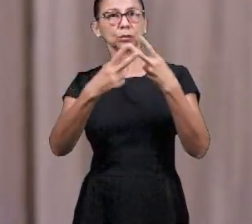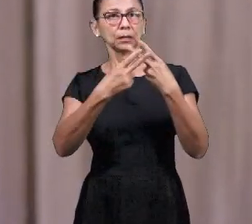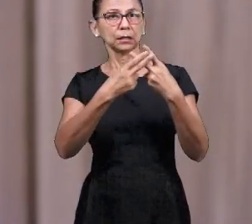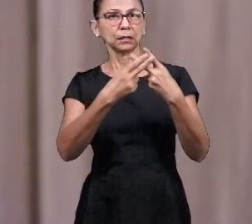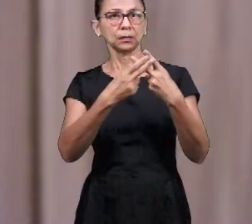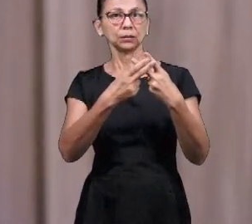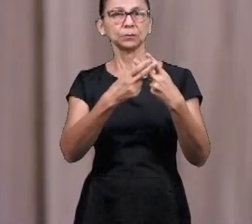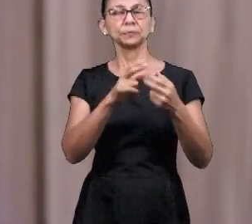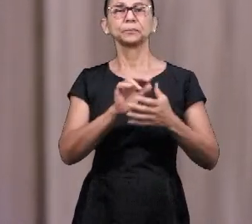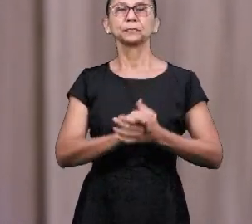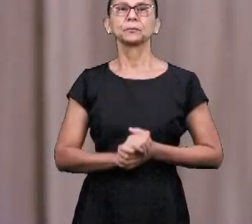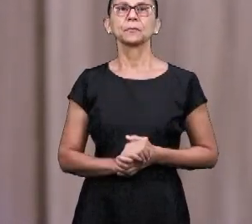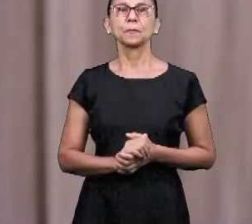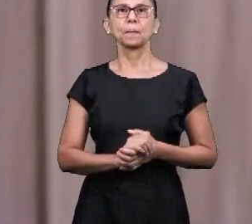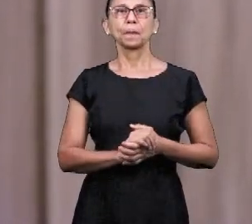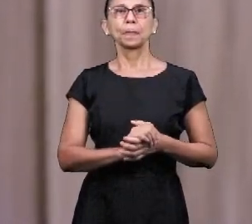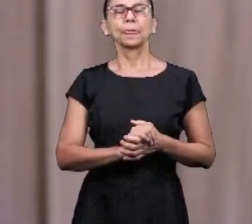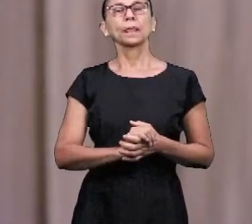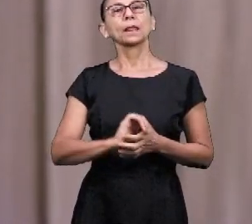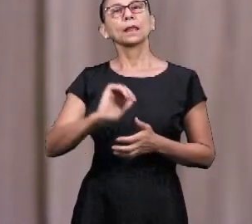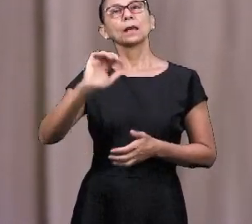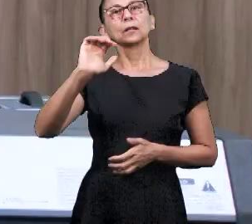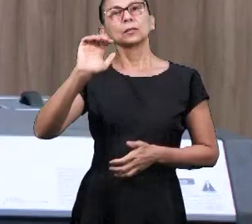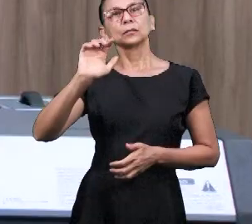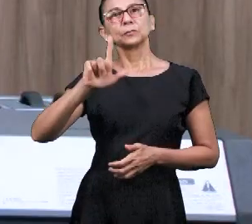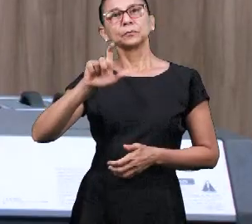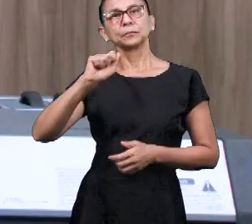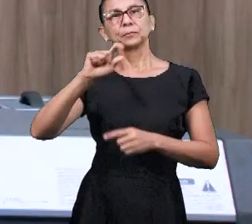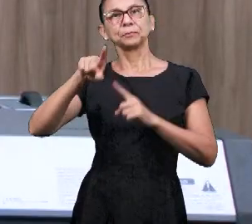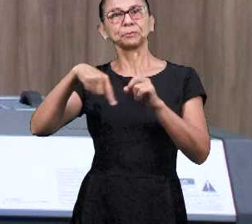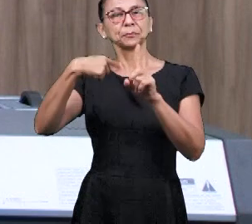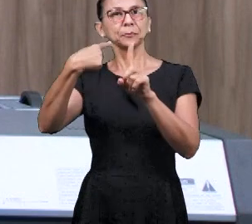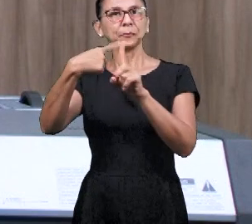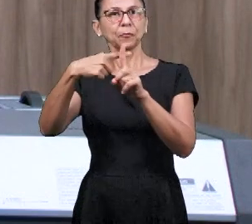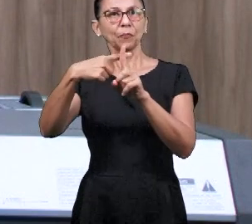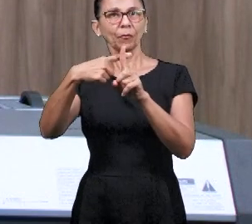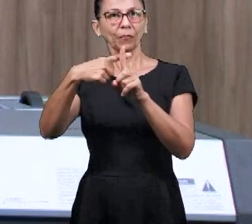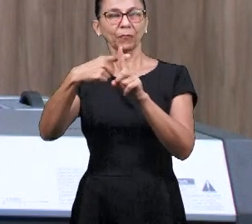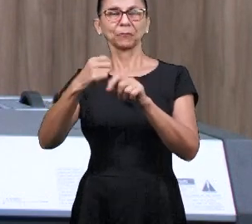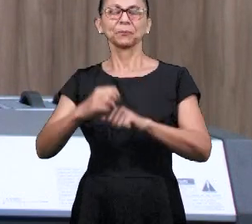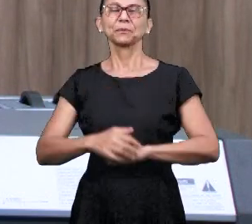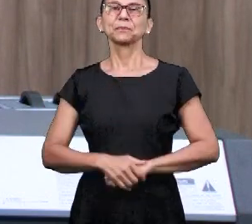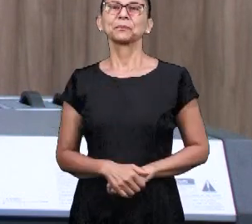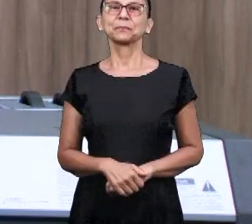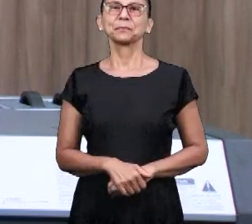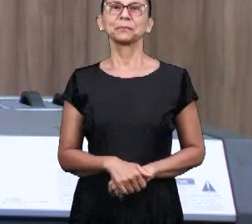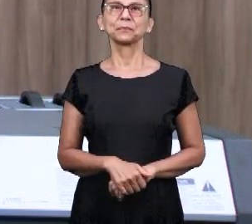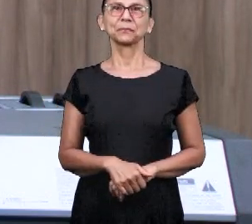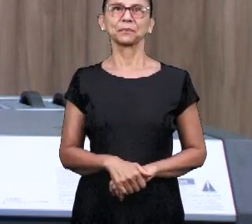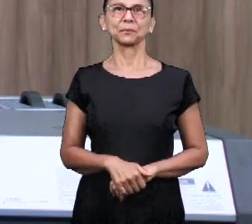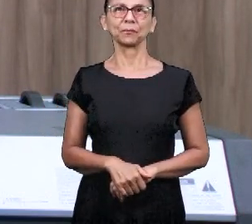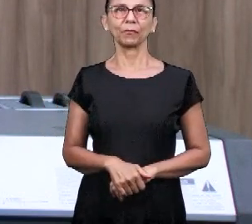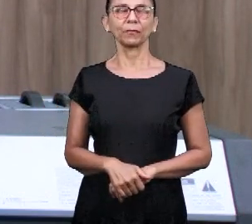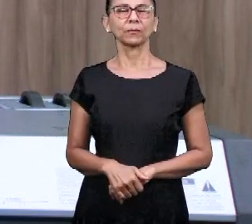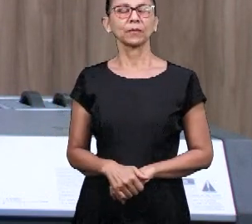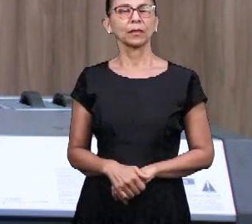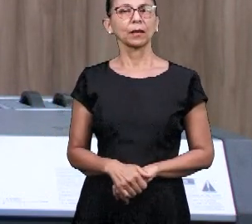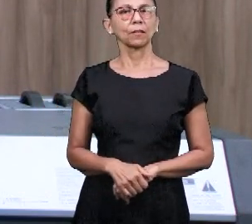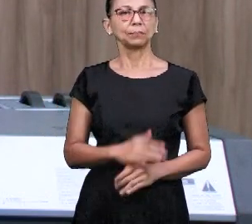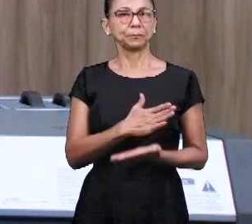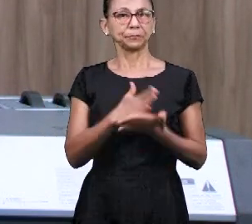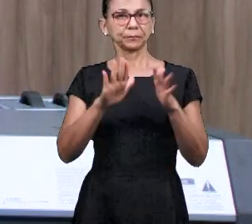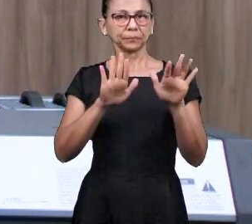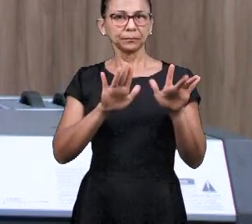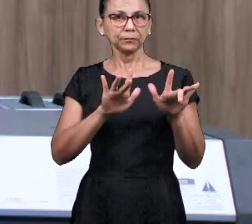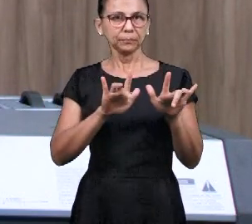note La, qui va être retenue jusqu'au bout. Maintenant, je vais jouer la première fois doucement,